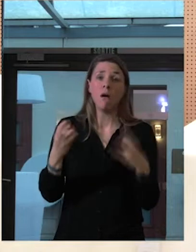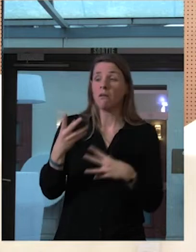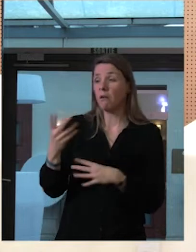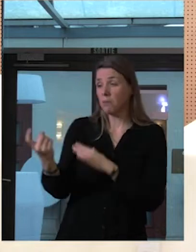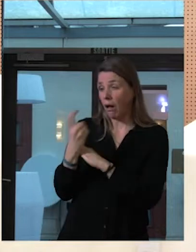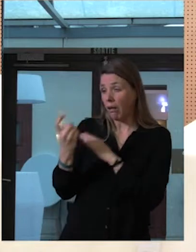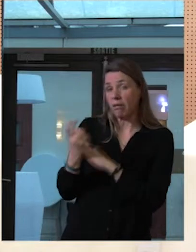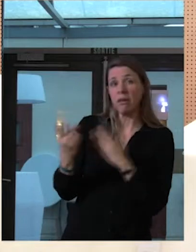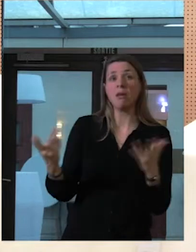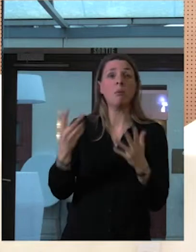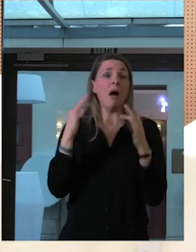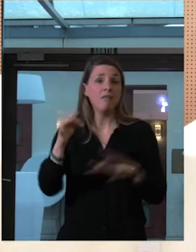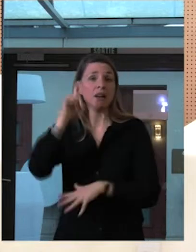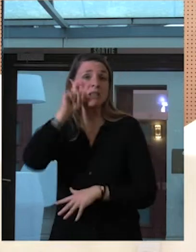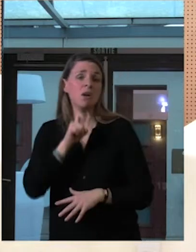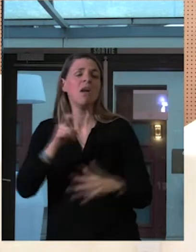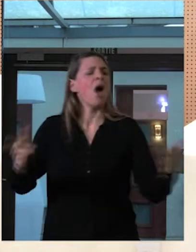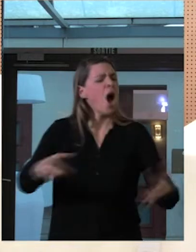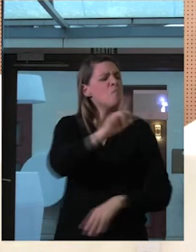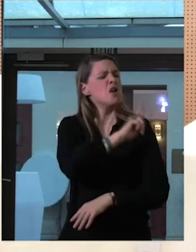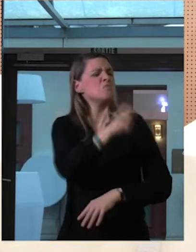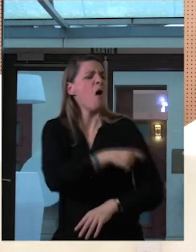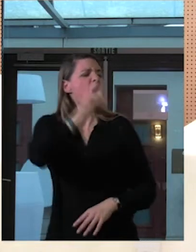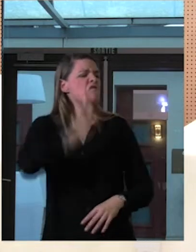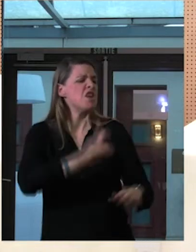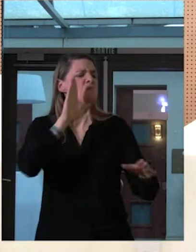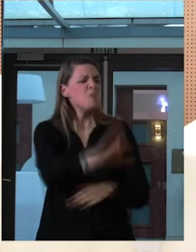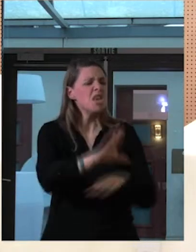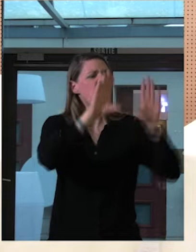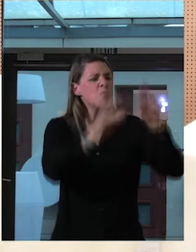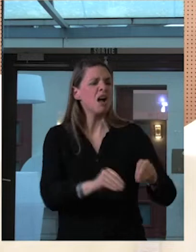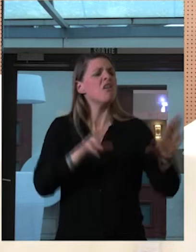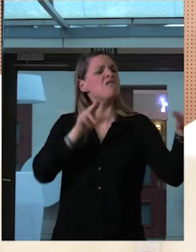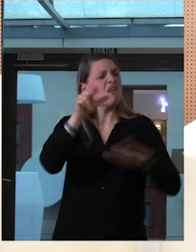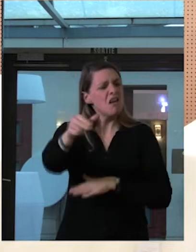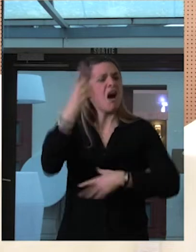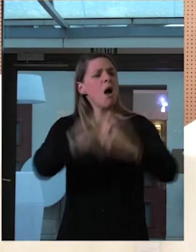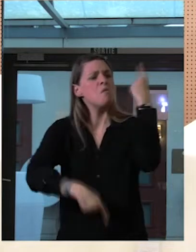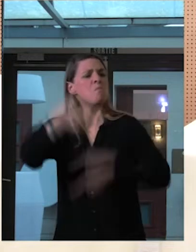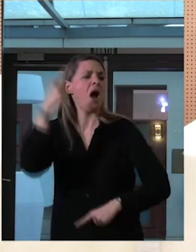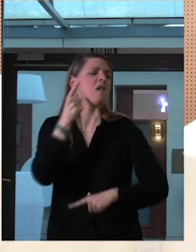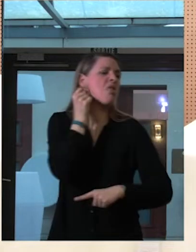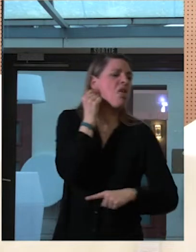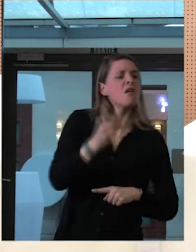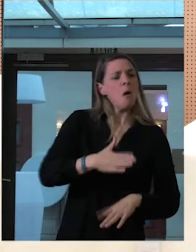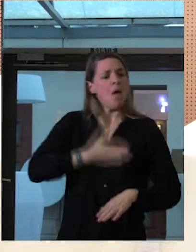remarques. Pareil sur la sexualité, c'est un sport de fille, tu n'es pas à ta place, tu vas devenir homosexuel, tu aimes que les garçons, etc.